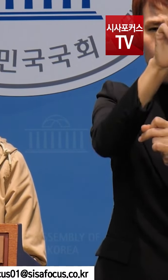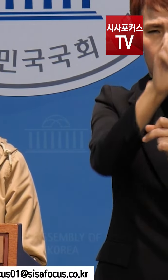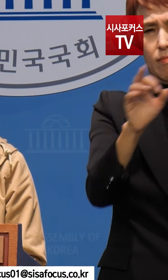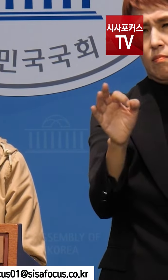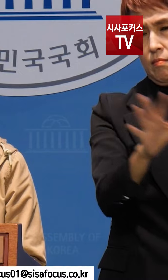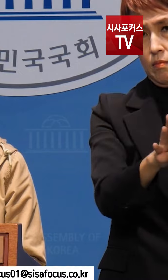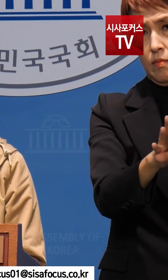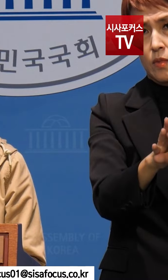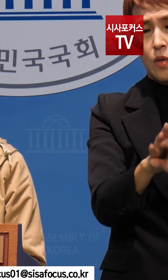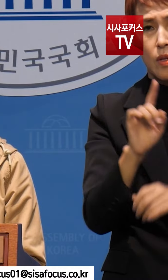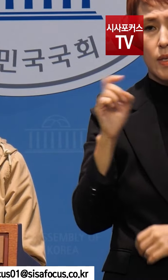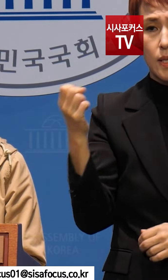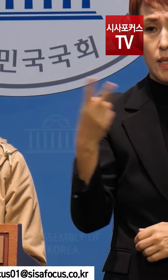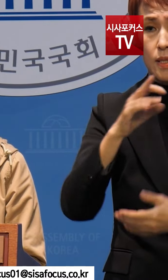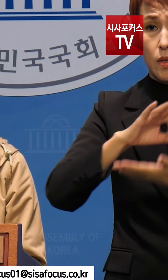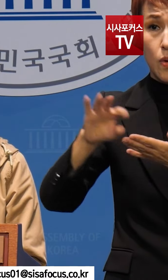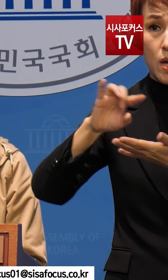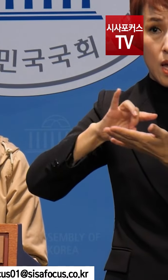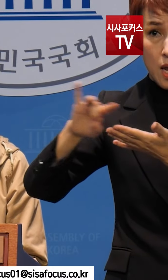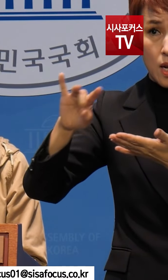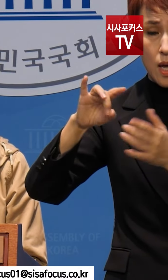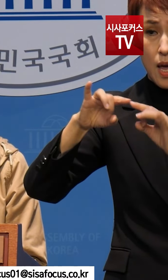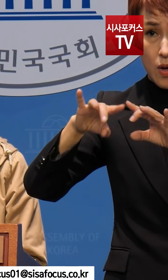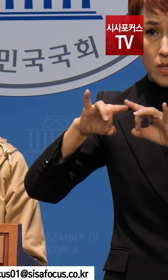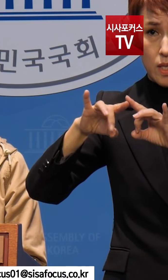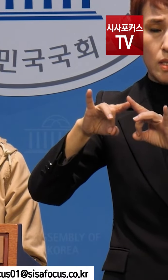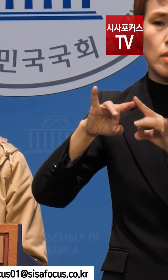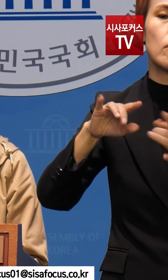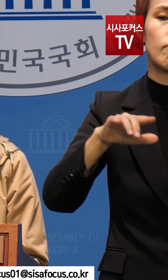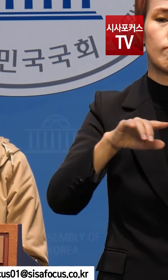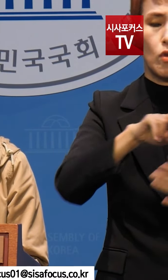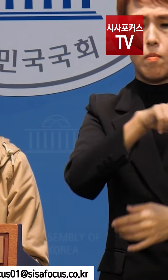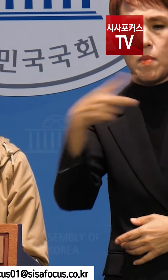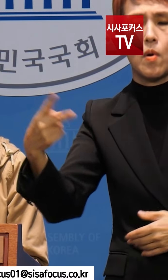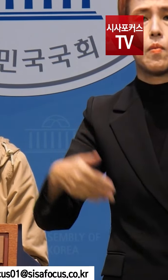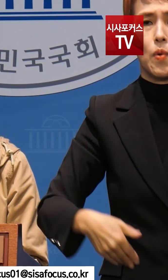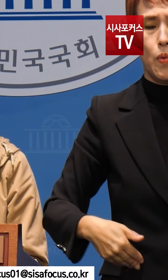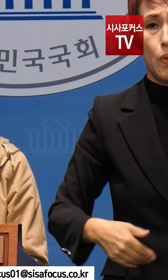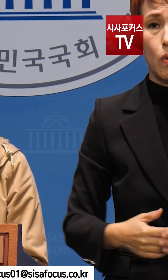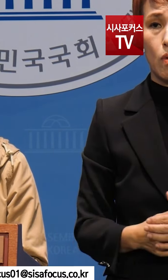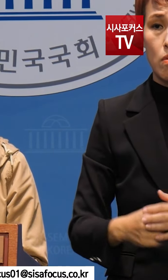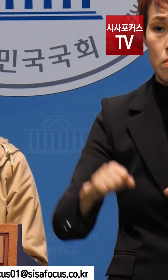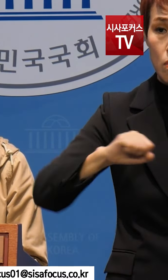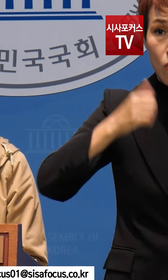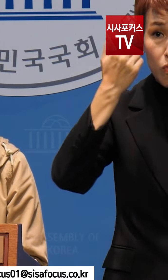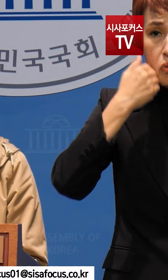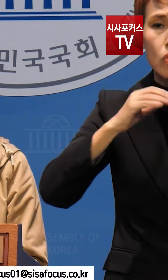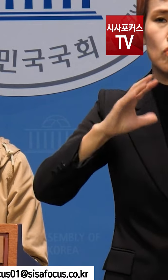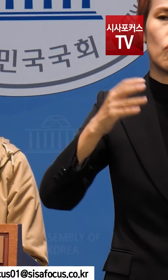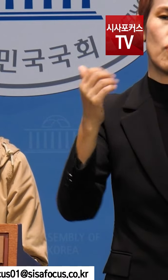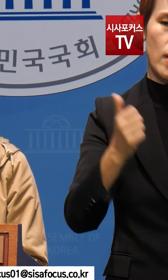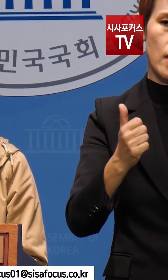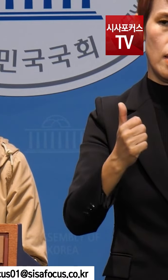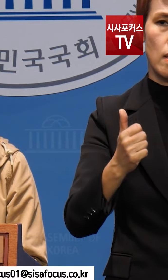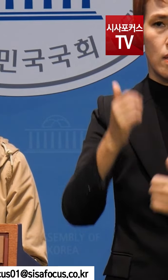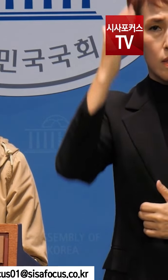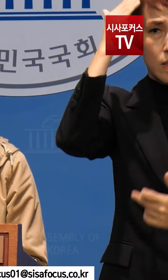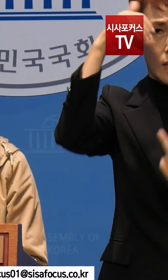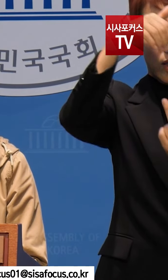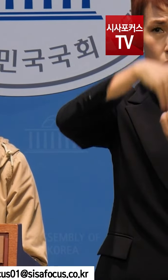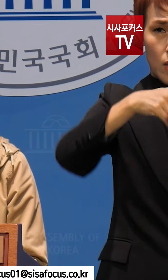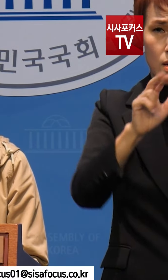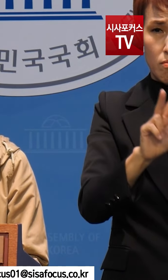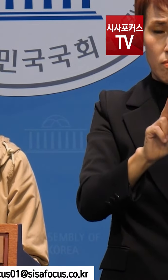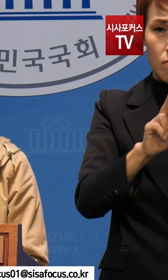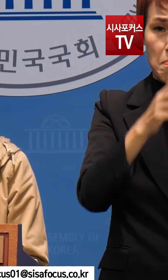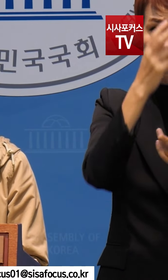재생 연후 지료의 전환이 필요한 때입니다이를 위해서는 국회가 나서 석탄을 서둘러 입법해야